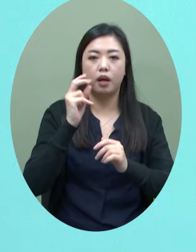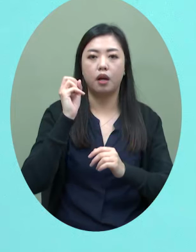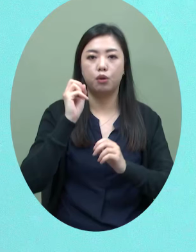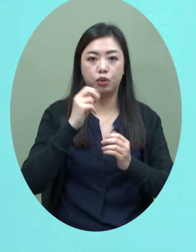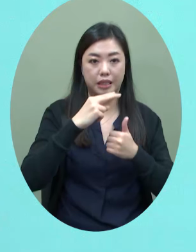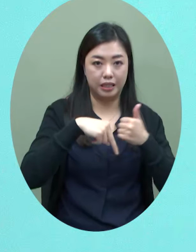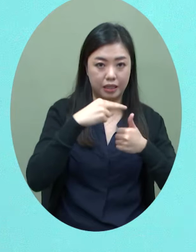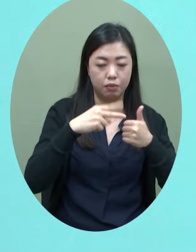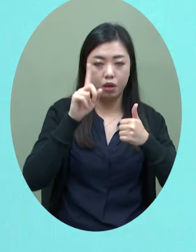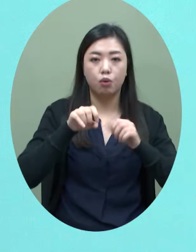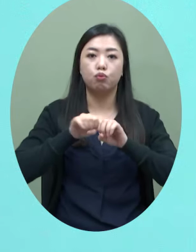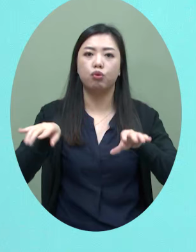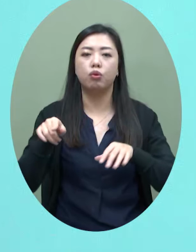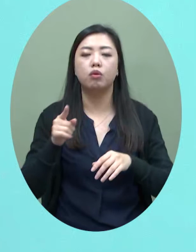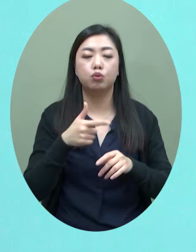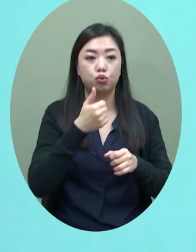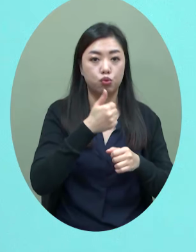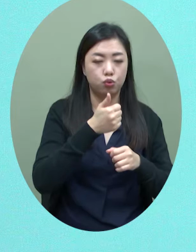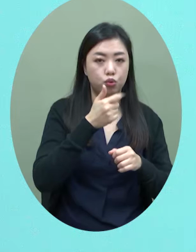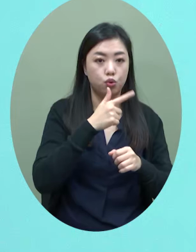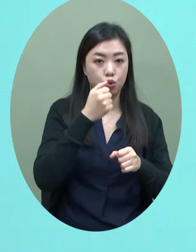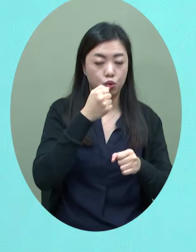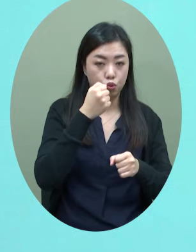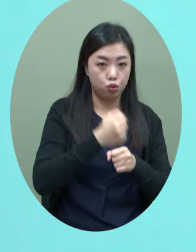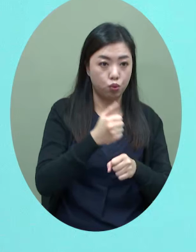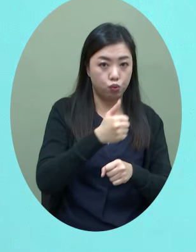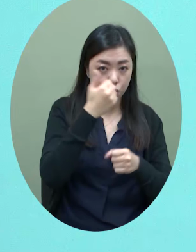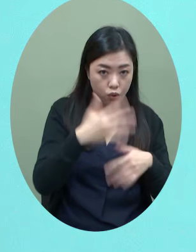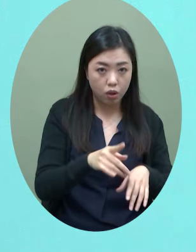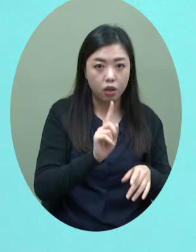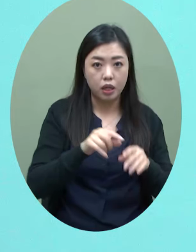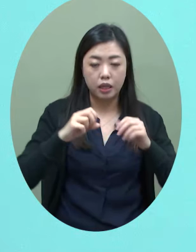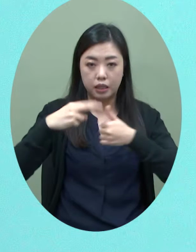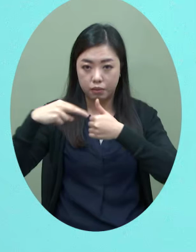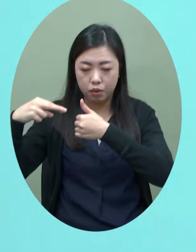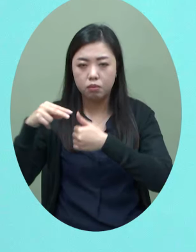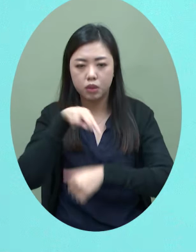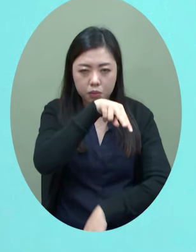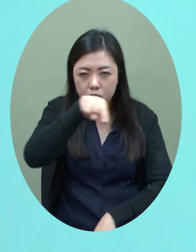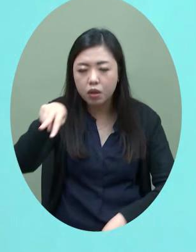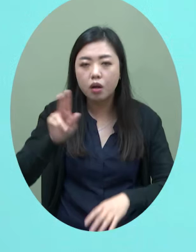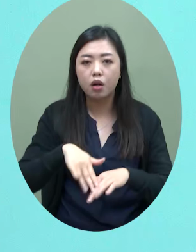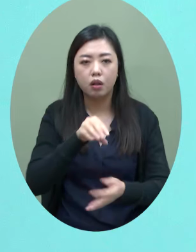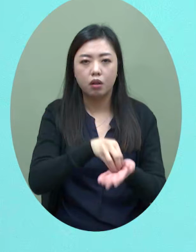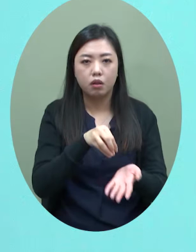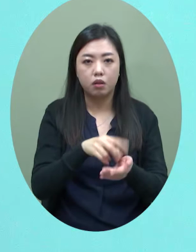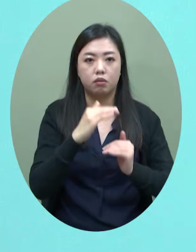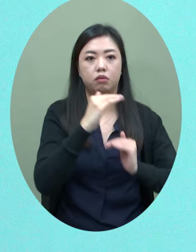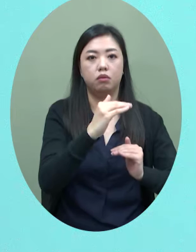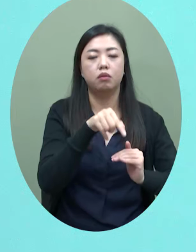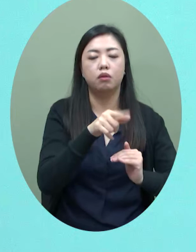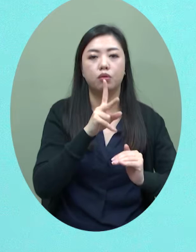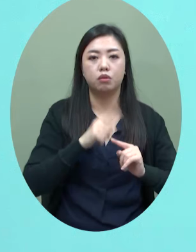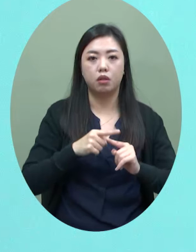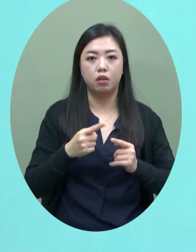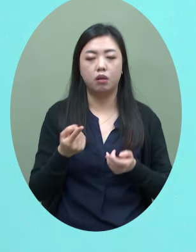後再去檢查，一定有一定數目嘅市民咧，係喺嗰段時間咧